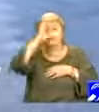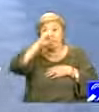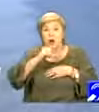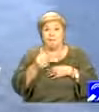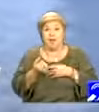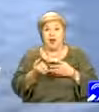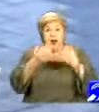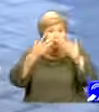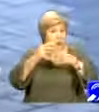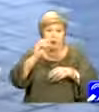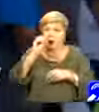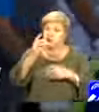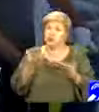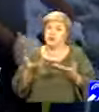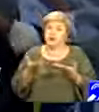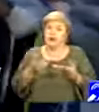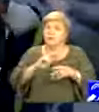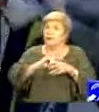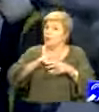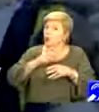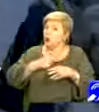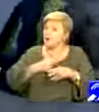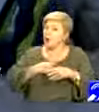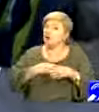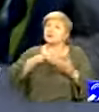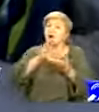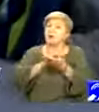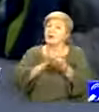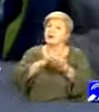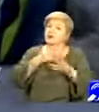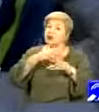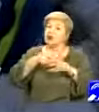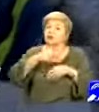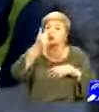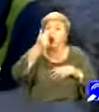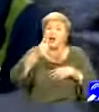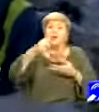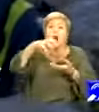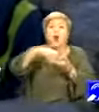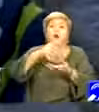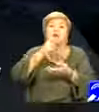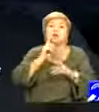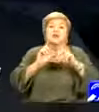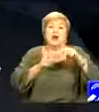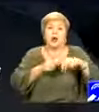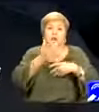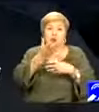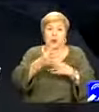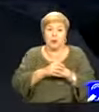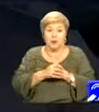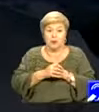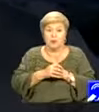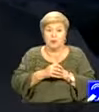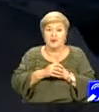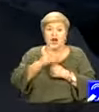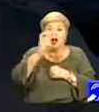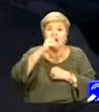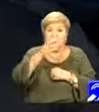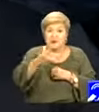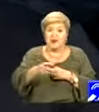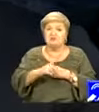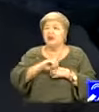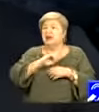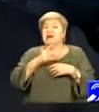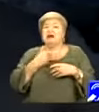poate așa ceva. Nu poți să faci curățenie, să menții curățenia cu 6 coșuri de gunoi. Lipsa de educație ecologică, neglijența